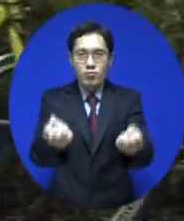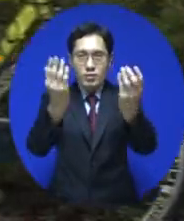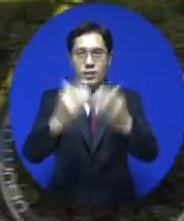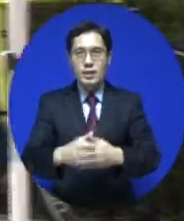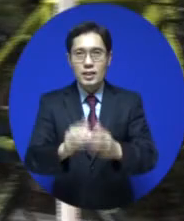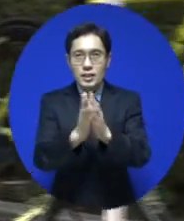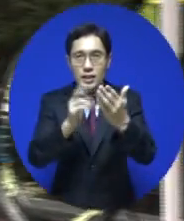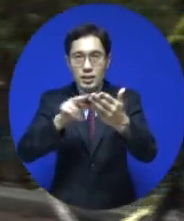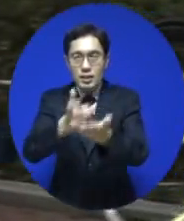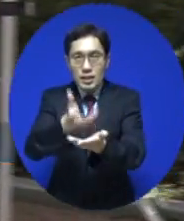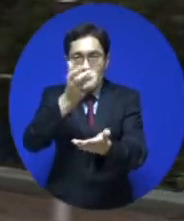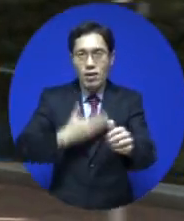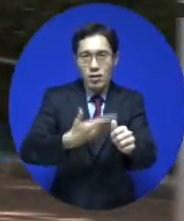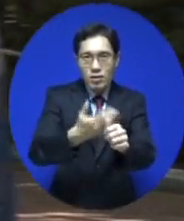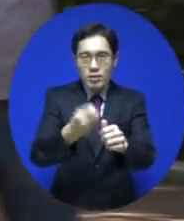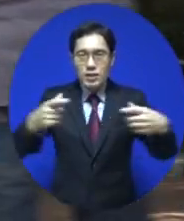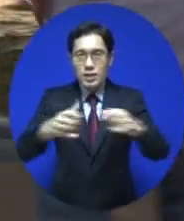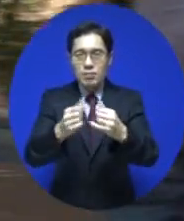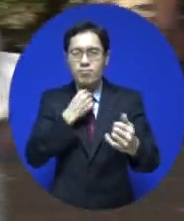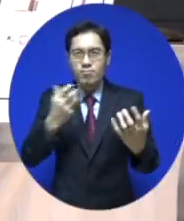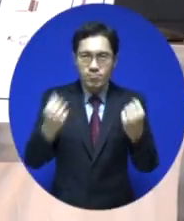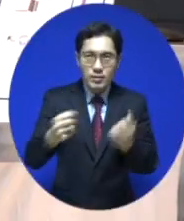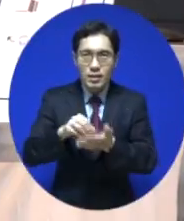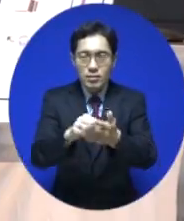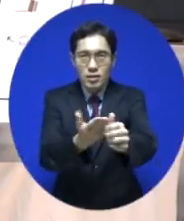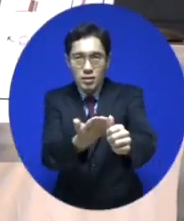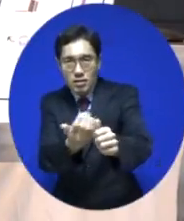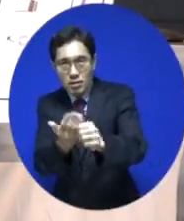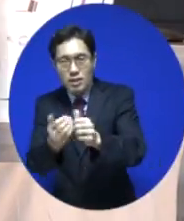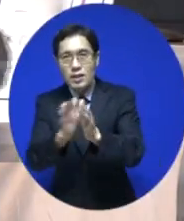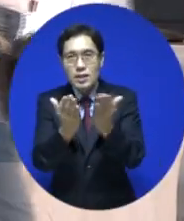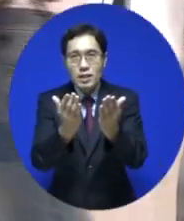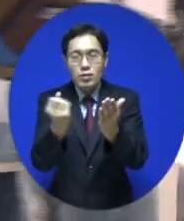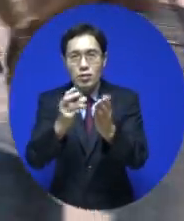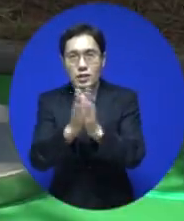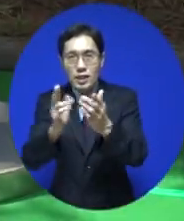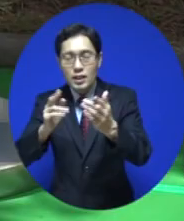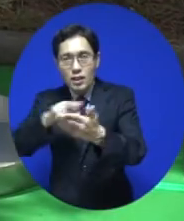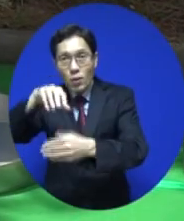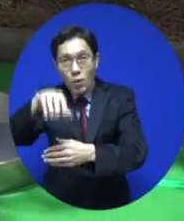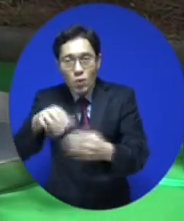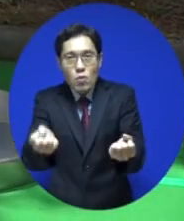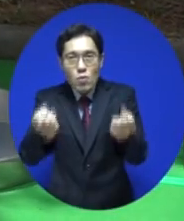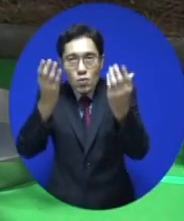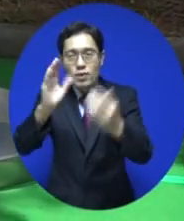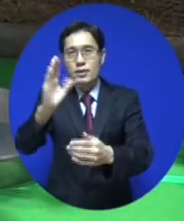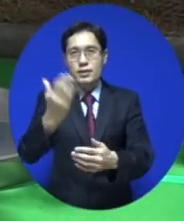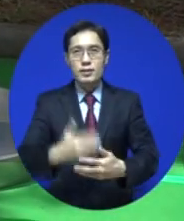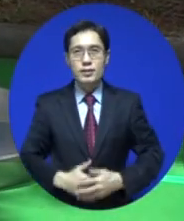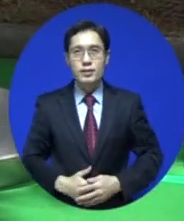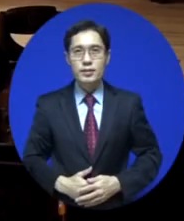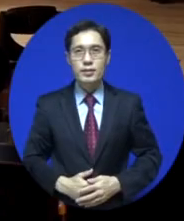축제는 독서 자료 제공과 지역 주민들의 자발적 참여를 이끌어내는 책과 도서관의 축제로 자리매김하고